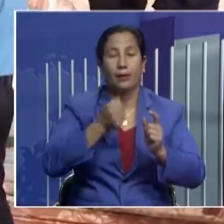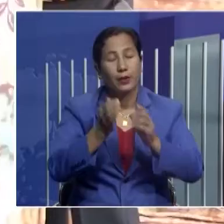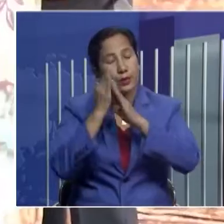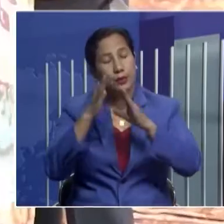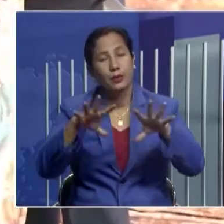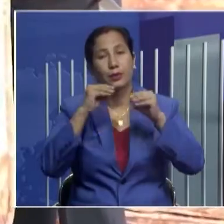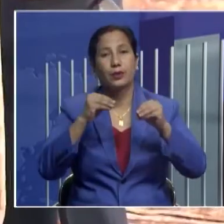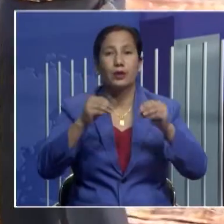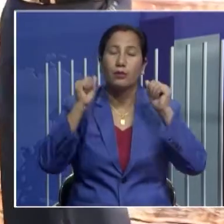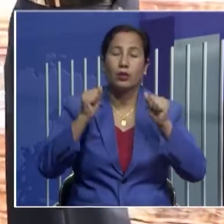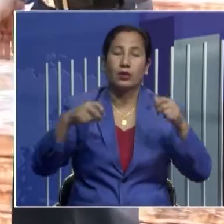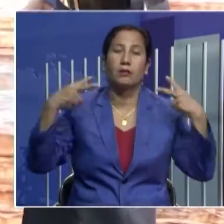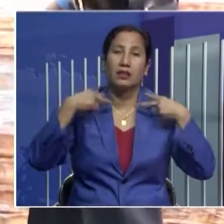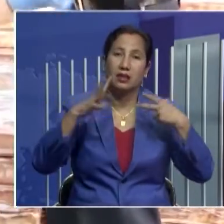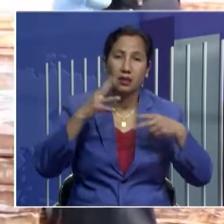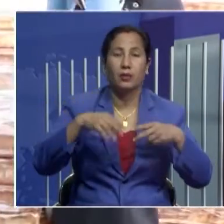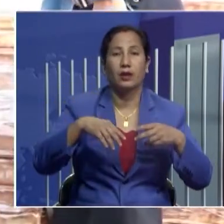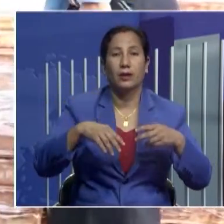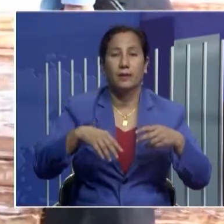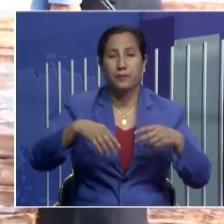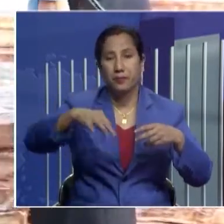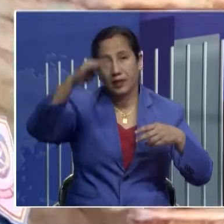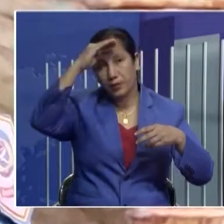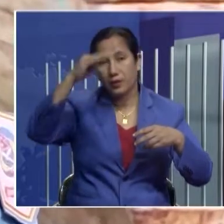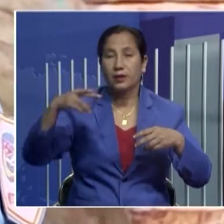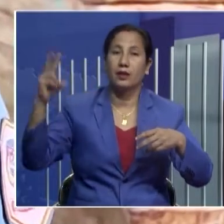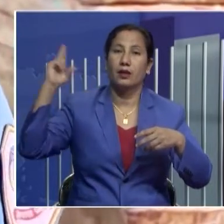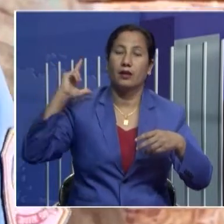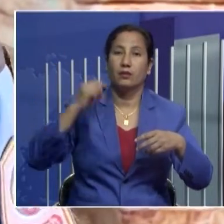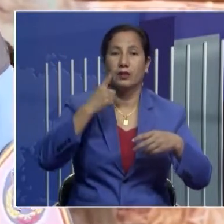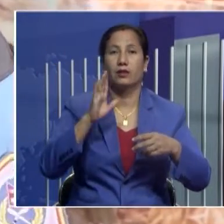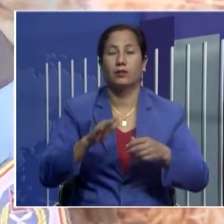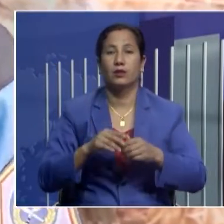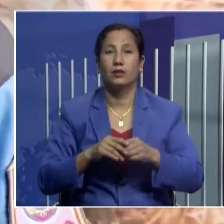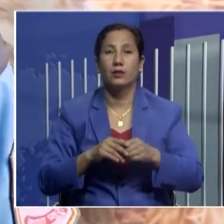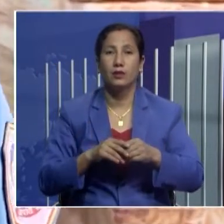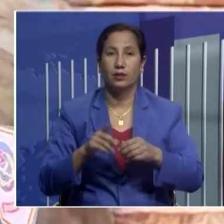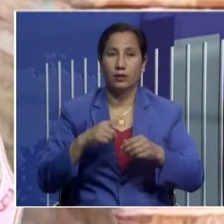बाध्यता नरहेको प्रहरी हवलदार शान्ता खत्री बताउनुहुन्छ।